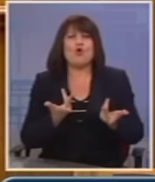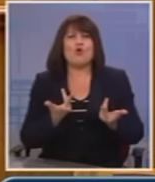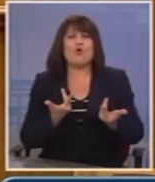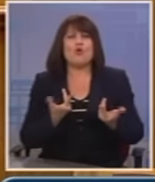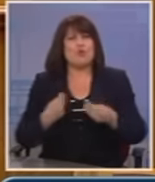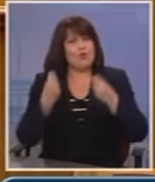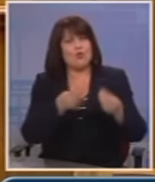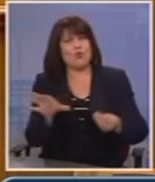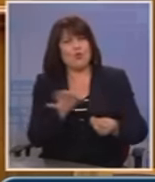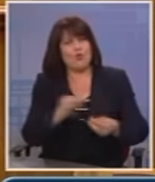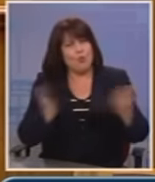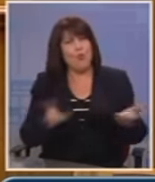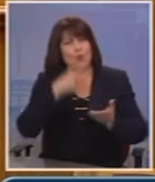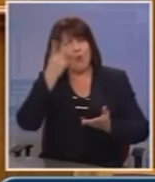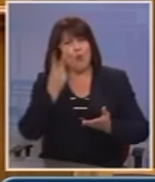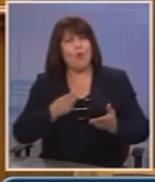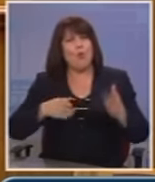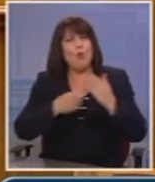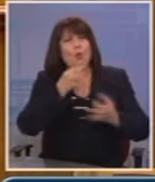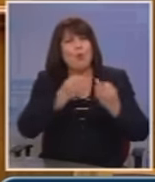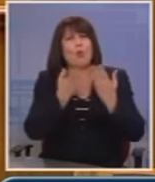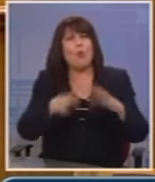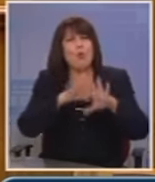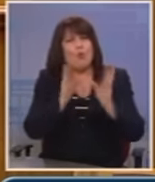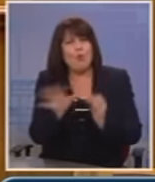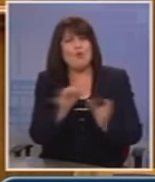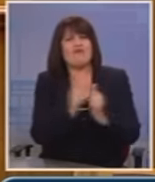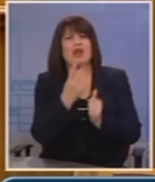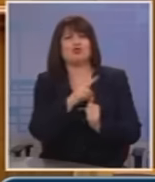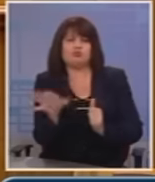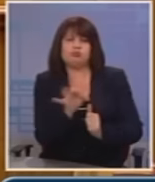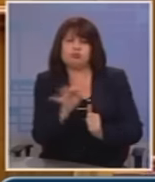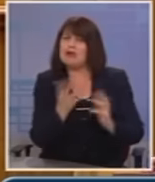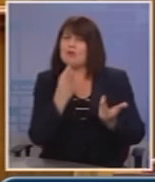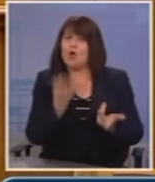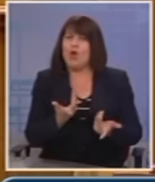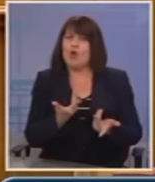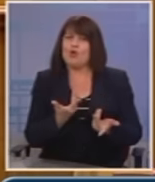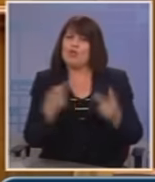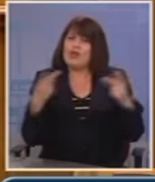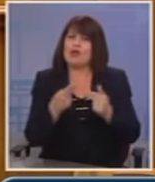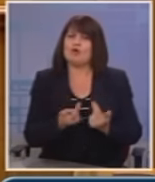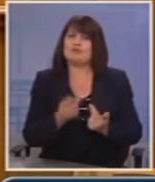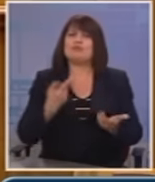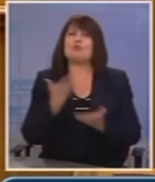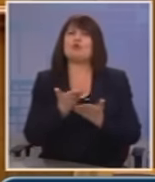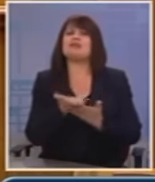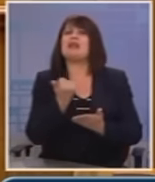αφιδώς, να δημιουργείτε στρατιές συμβούλων, συγγενών και φίλων? Γιατί δεν υπάρχει στις προτάσεις σας καμία σημαντική